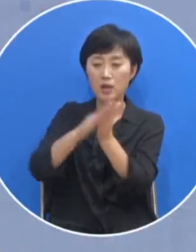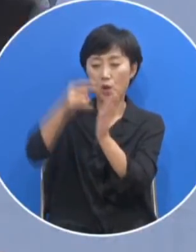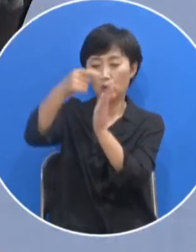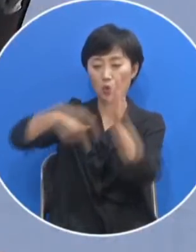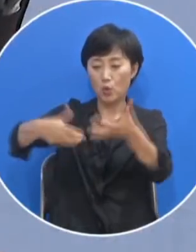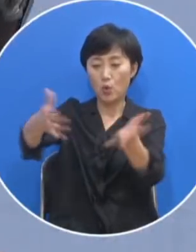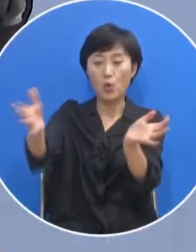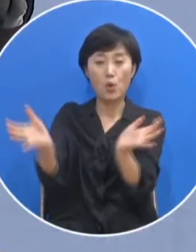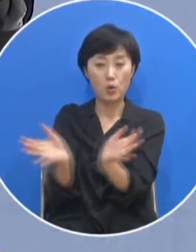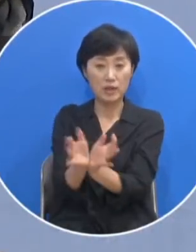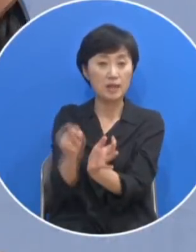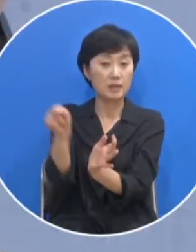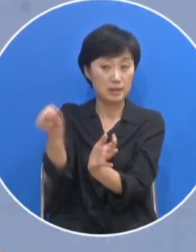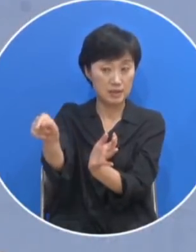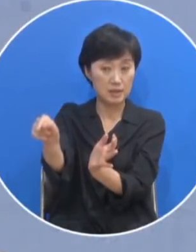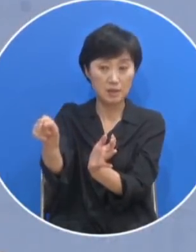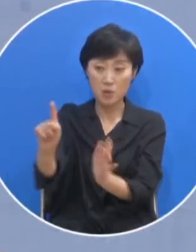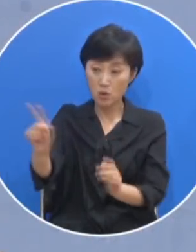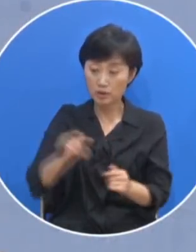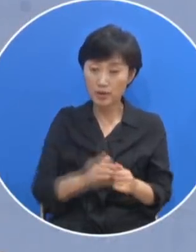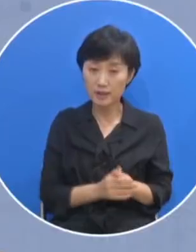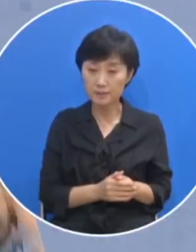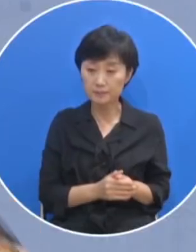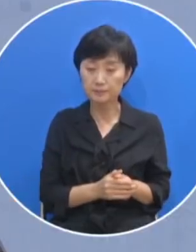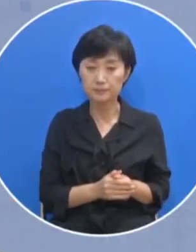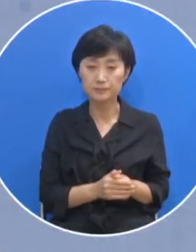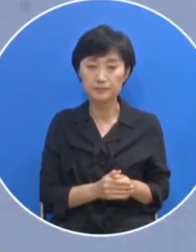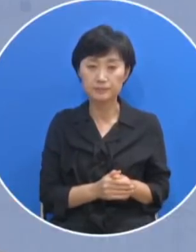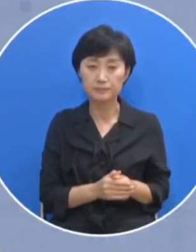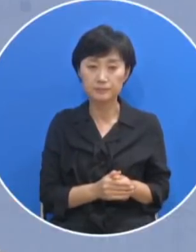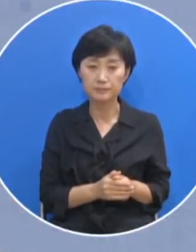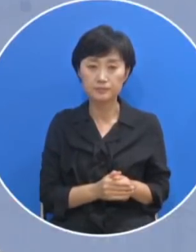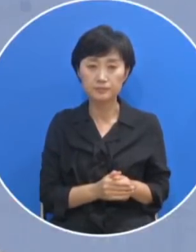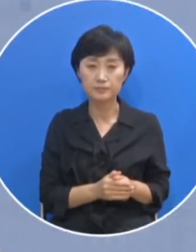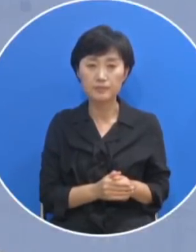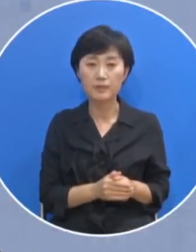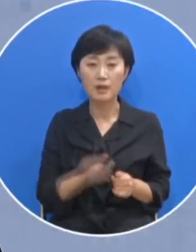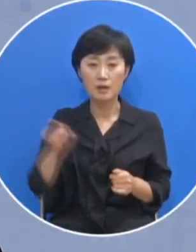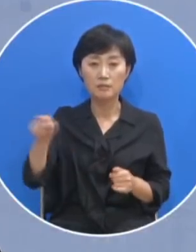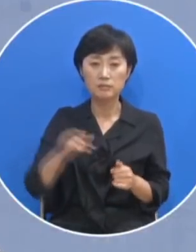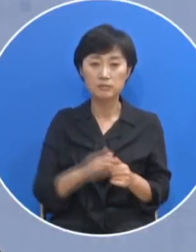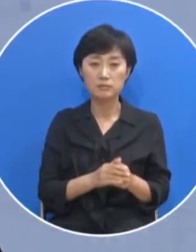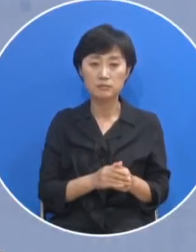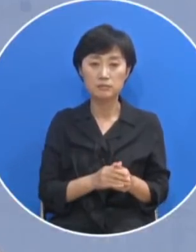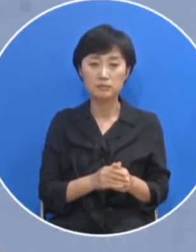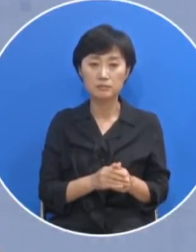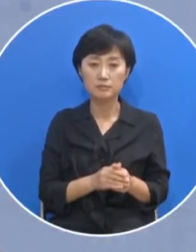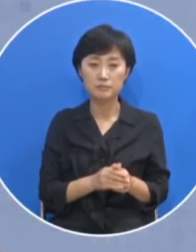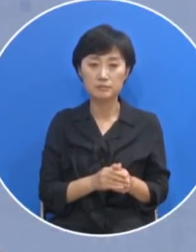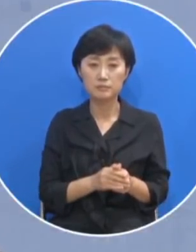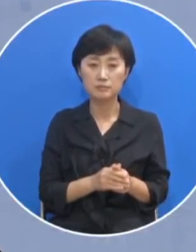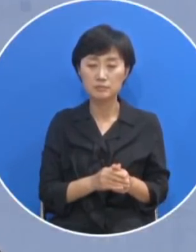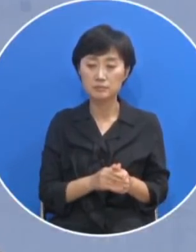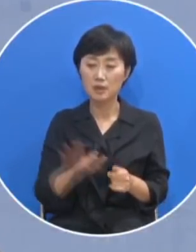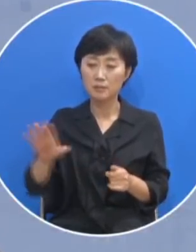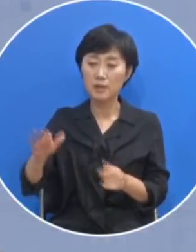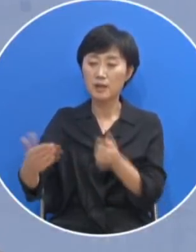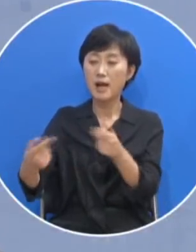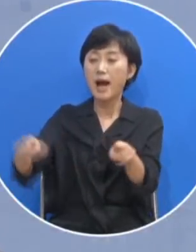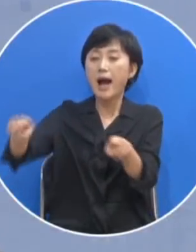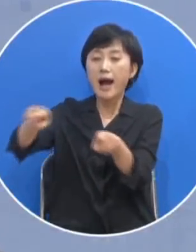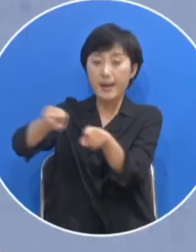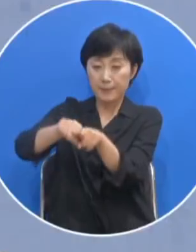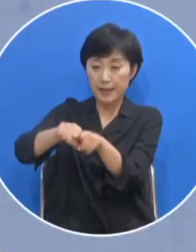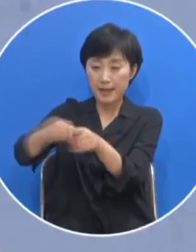각 나라도 아닙니다 그 멋에 아니 아주 1 아마 내일 내가 라인 내가 뭐 커요 이런데 총회장으로 세워서 말해 이 사람과